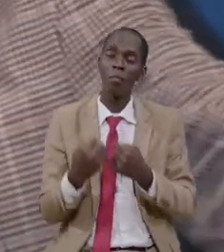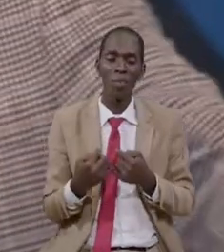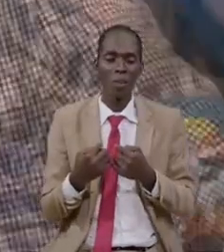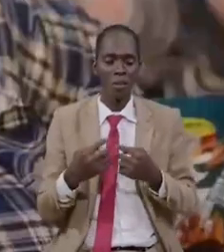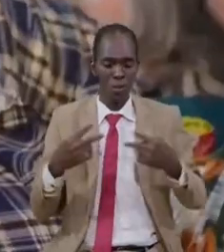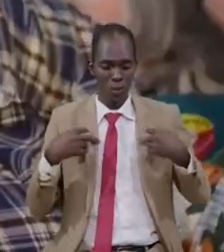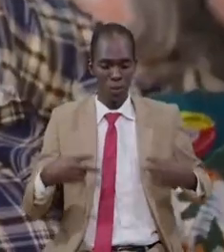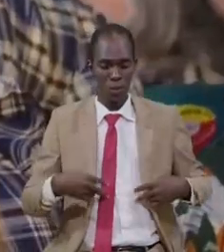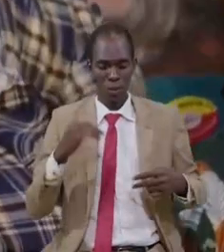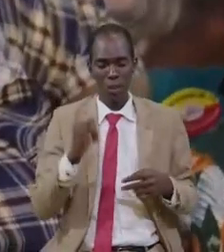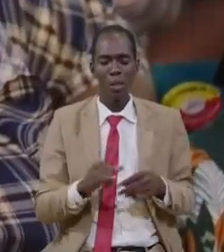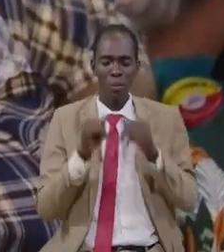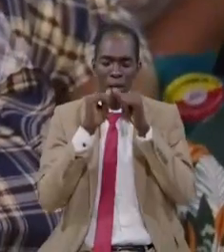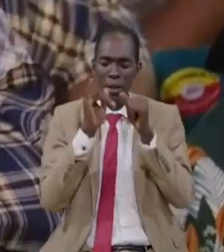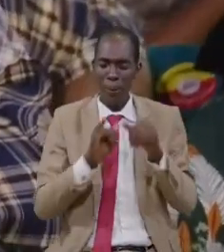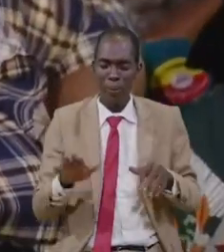Physiquement, les bénédictions viendront sur toi.